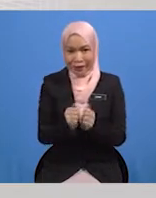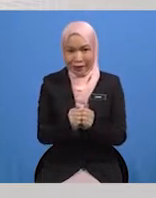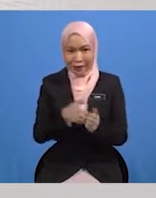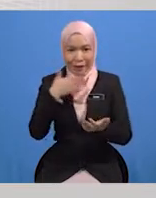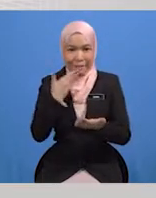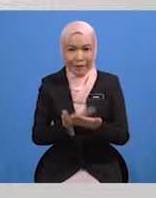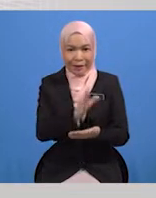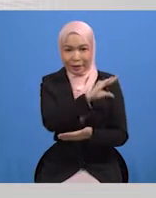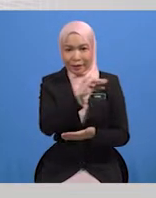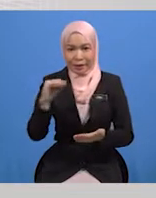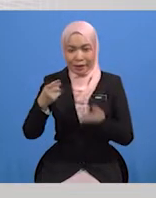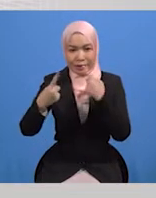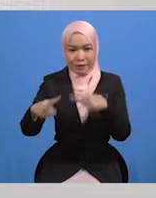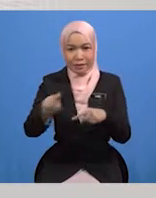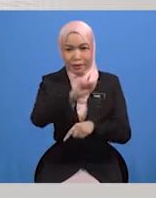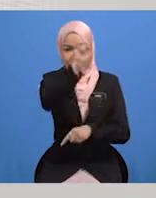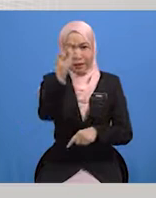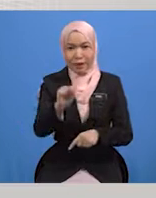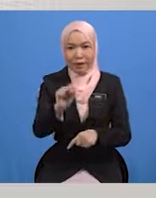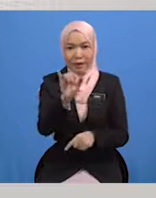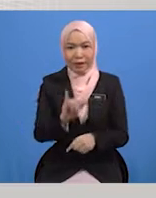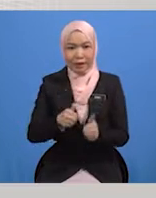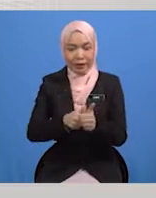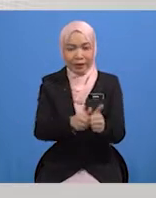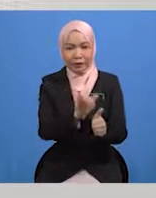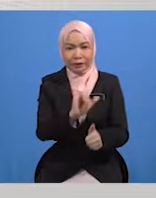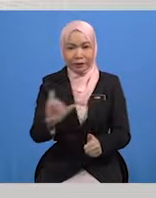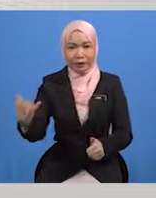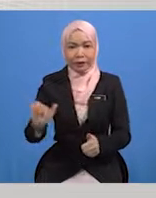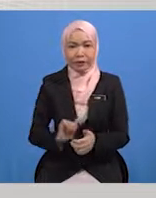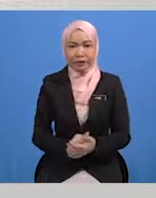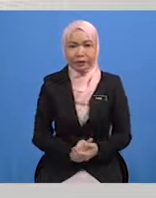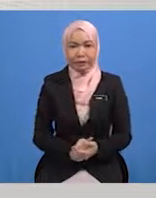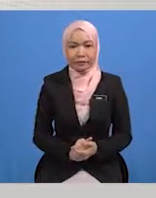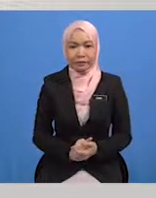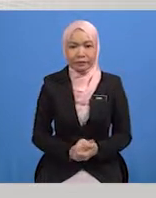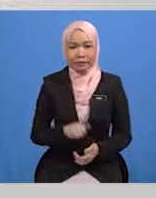jawab soalan-soalan yang mengikutinya. Asyah Samiah tua,